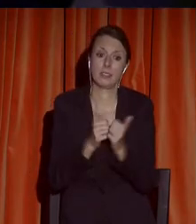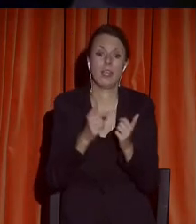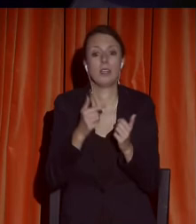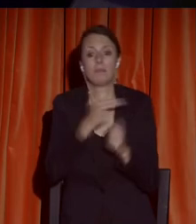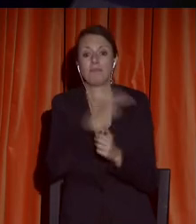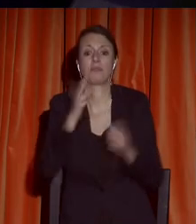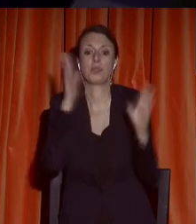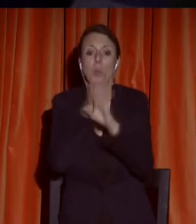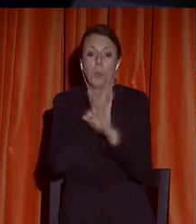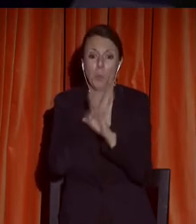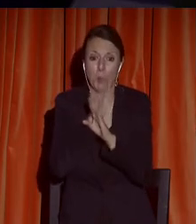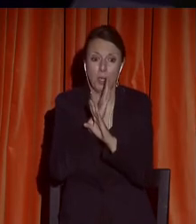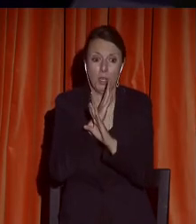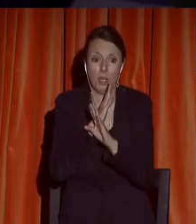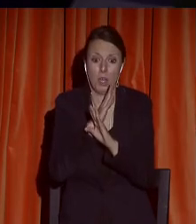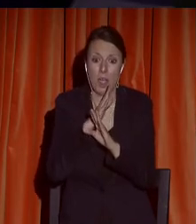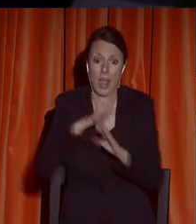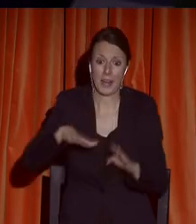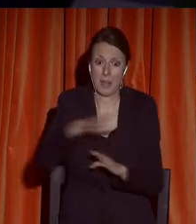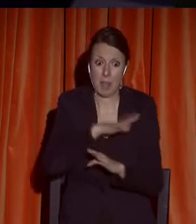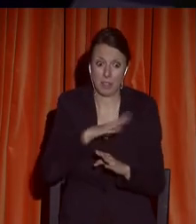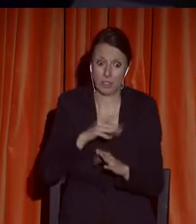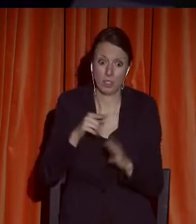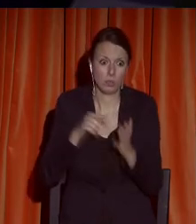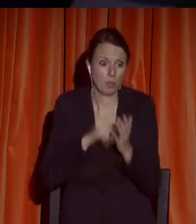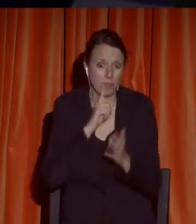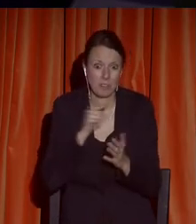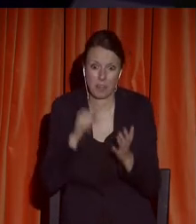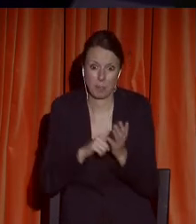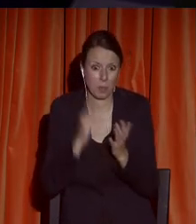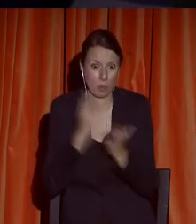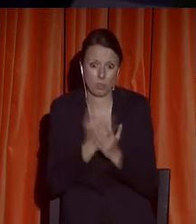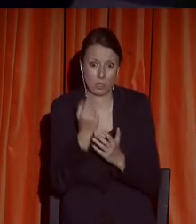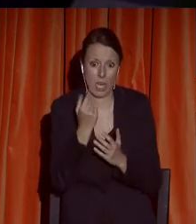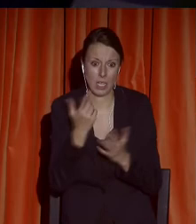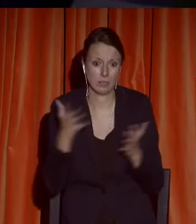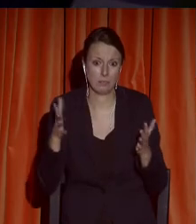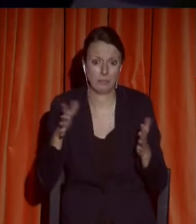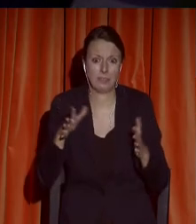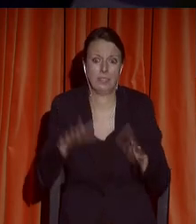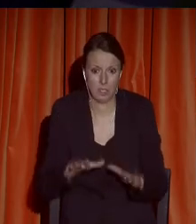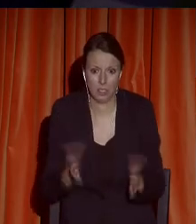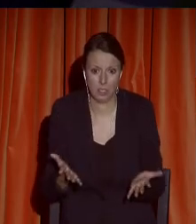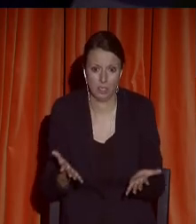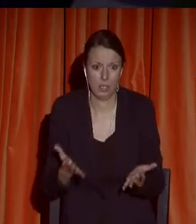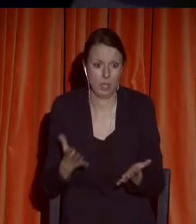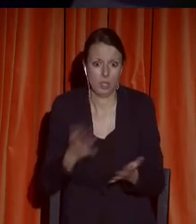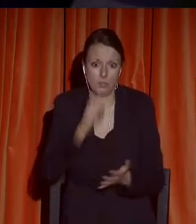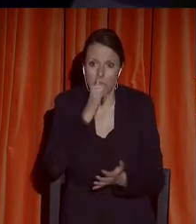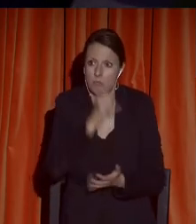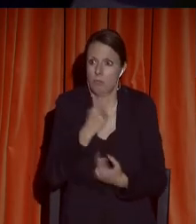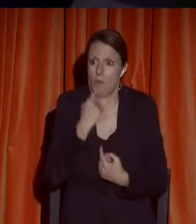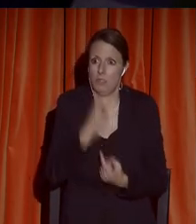na krawędzi. Nie możemy się usypiać na przykład takim powiedzeniem, że